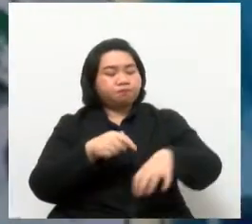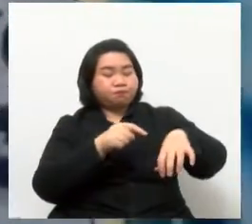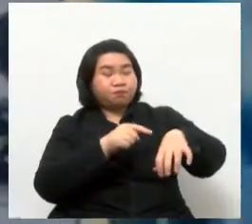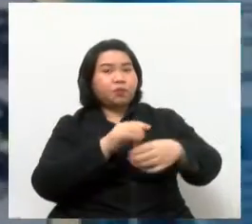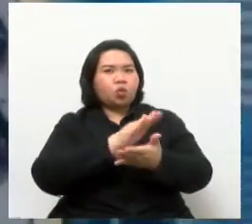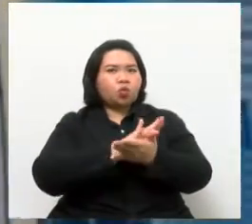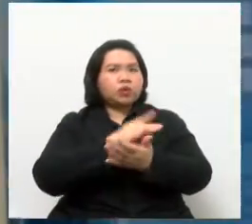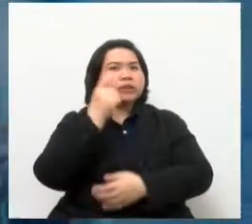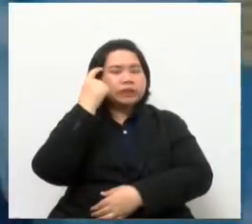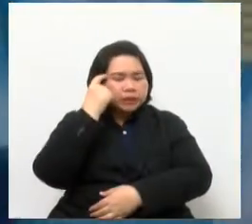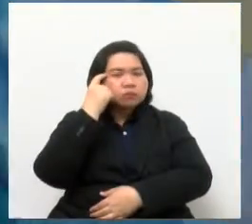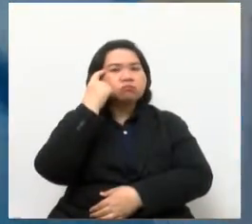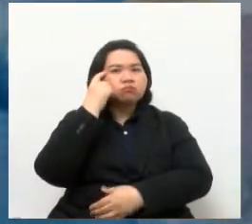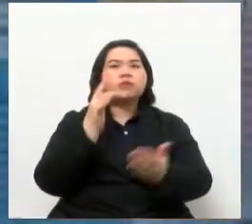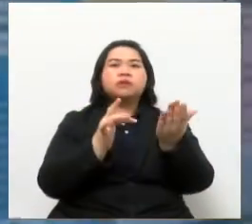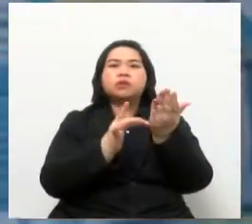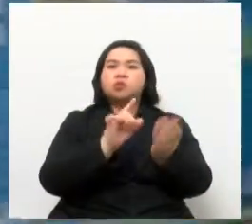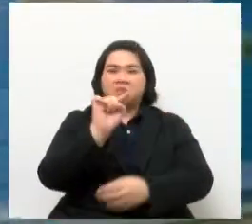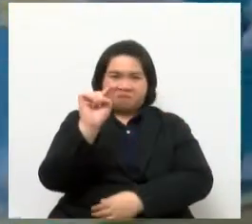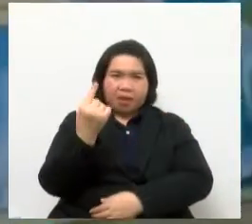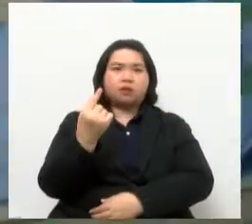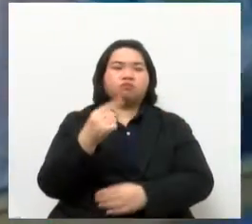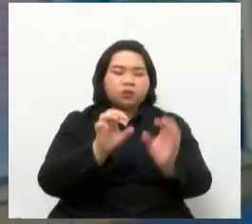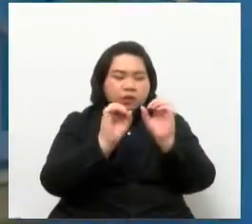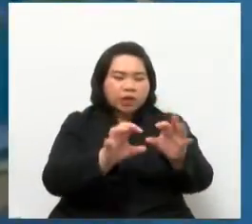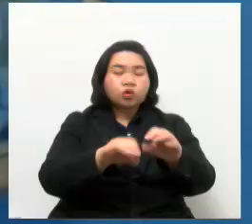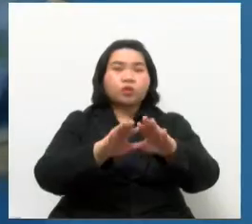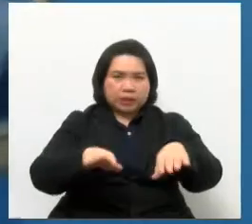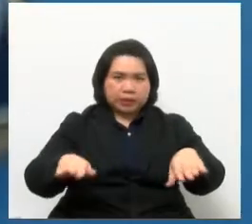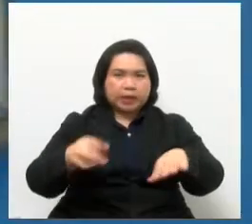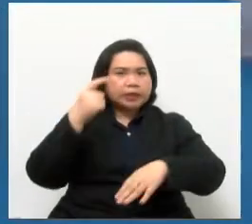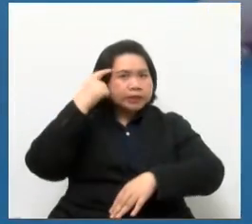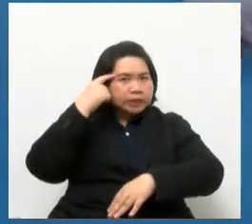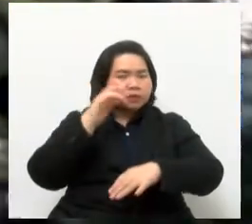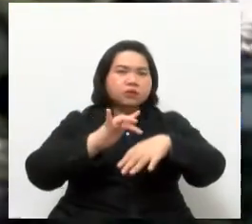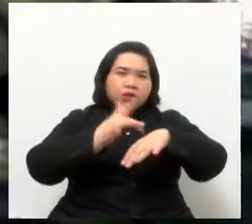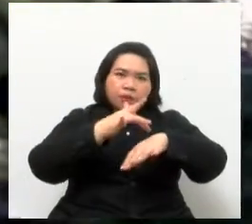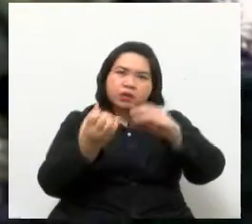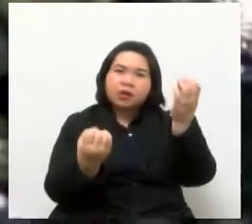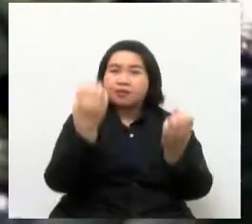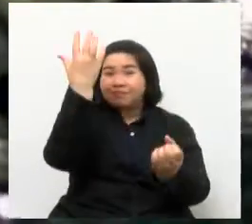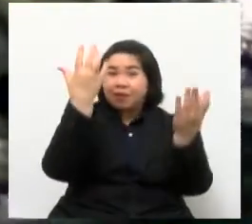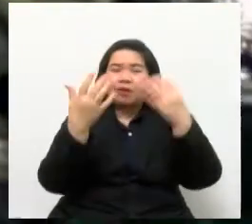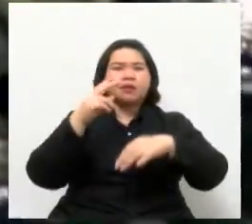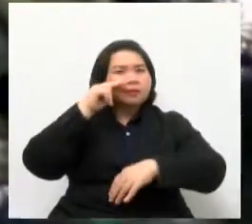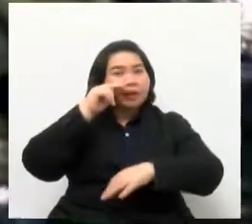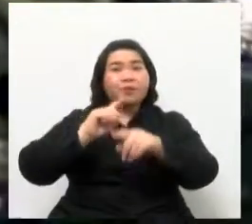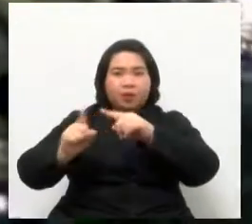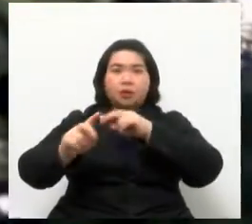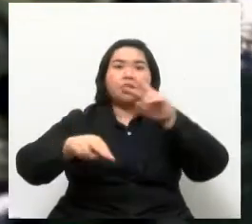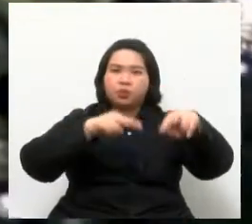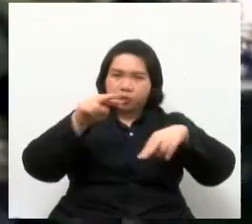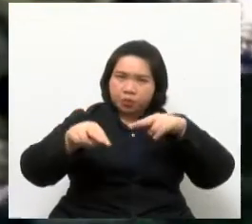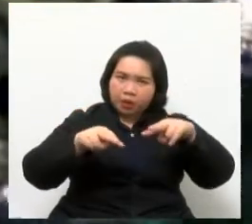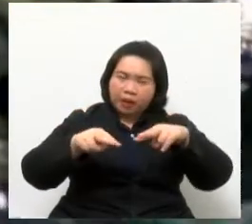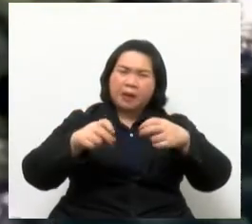จึงได้พัฒนานวัตกรรมการจัดการเรียนรู้ด้านการอนุรักษ์ทรัพยากรธรรมชาติและสิ่งแวดล้อมเพื่อลด